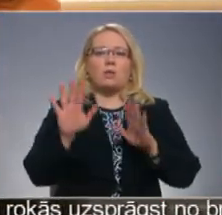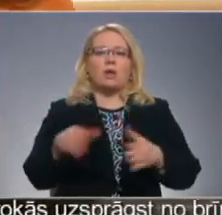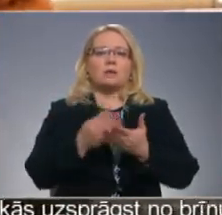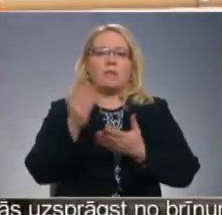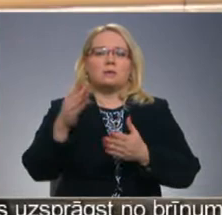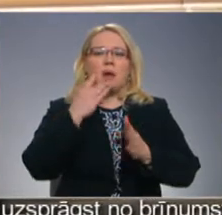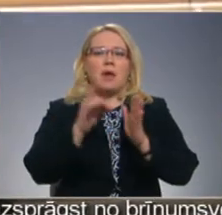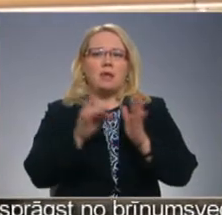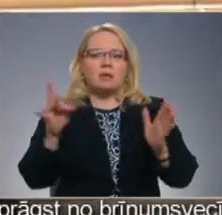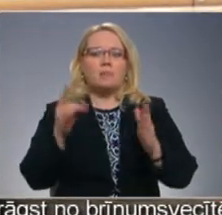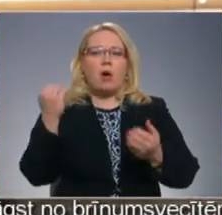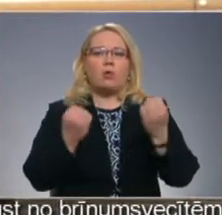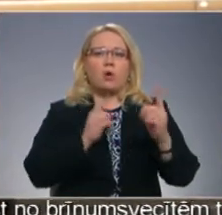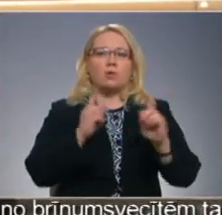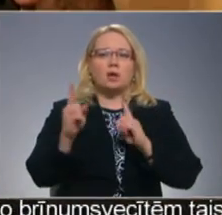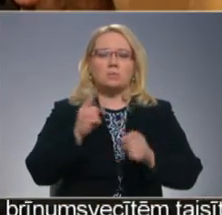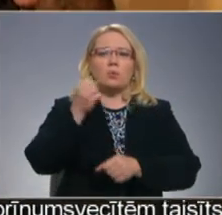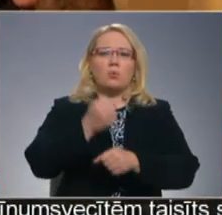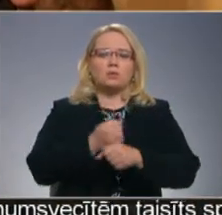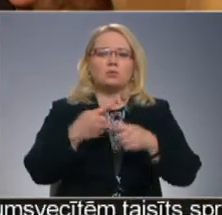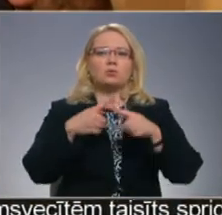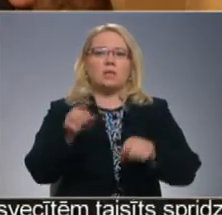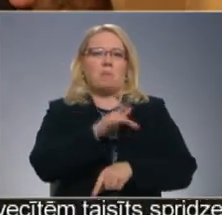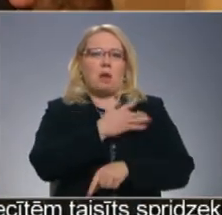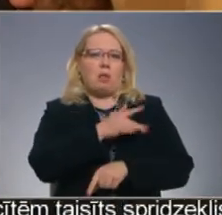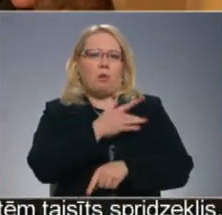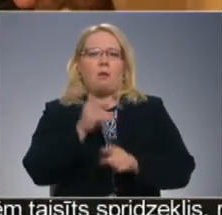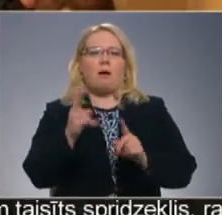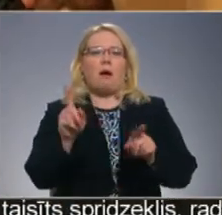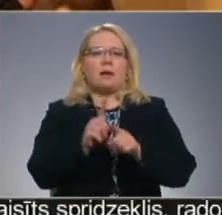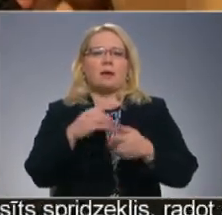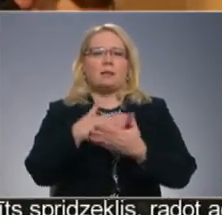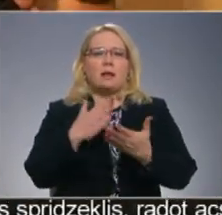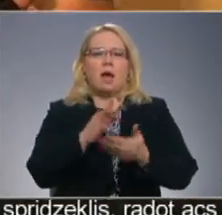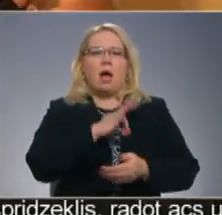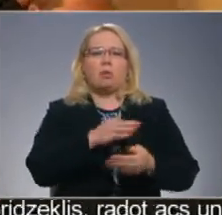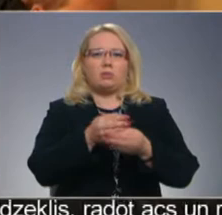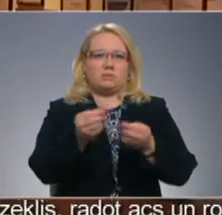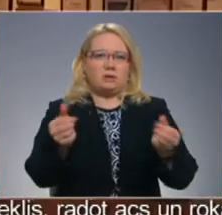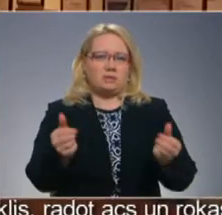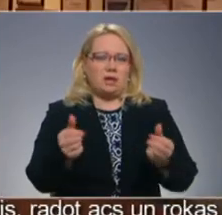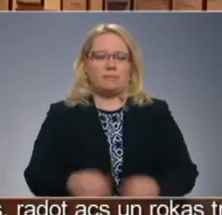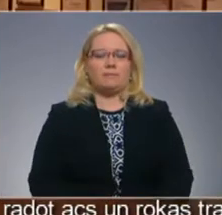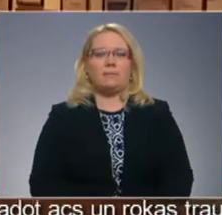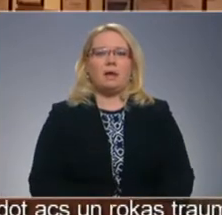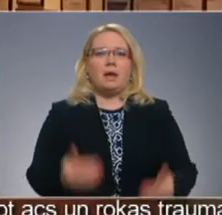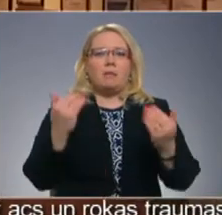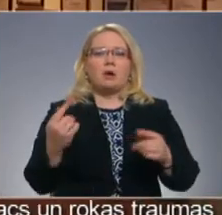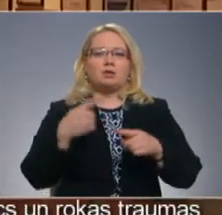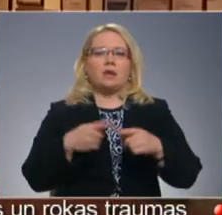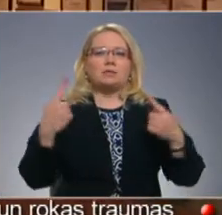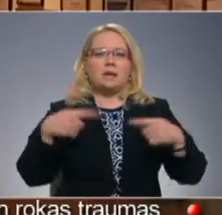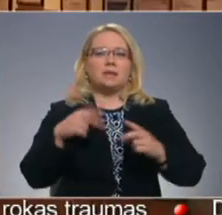norēķinātos par elektrību, autotransporta, ostas un citiem pakalpojumiem, kā arī daļējai algu izmaksai. Pašreizajā